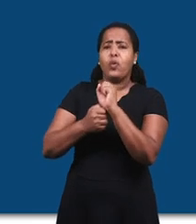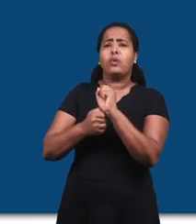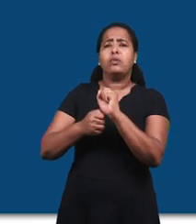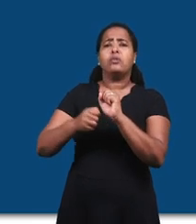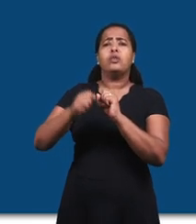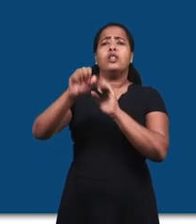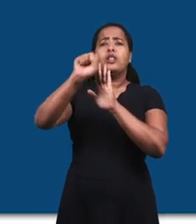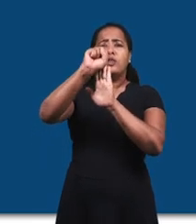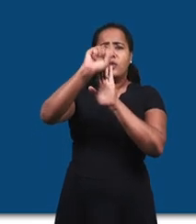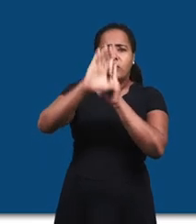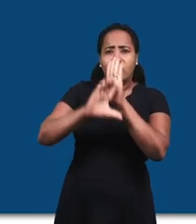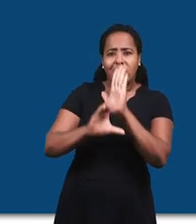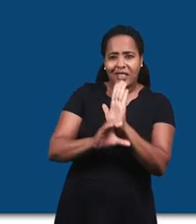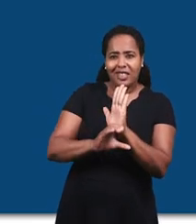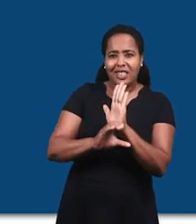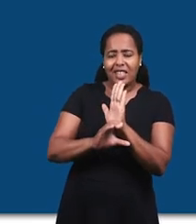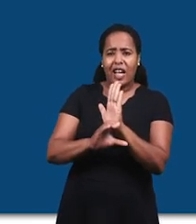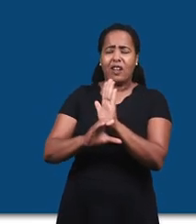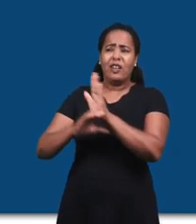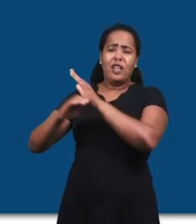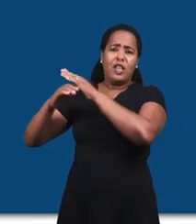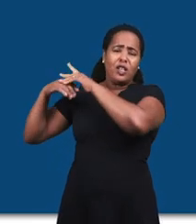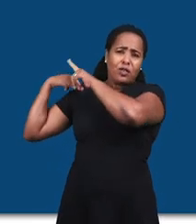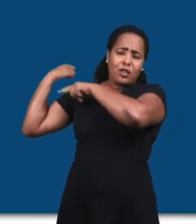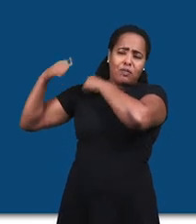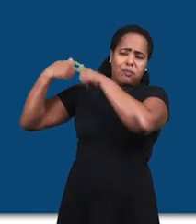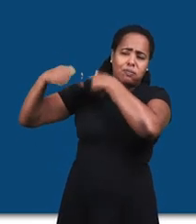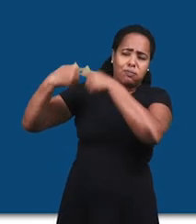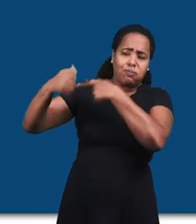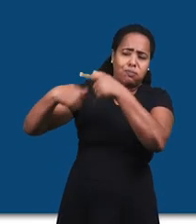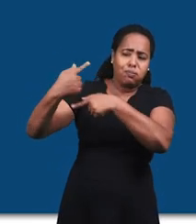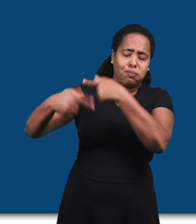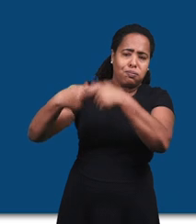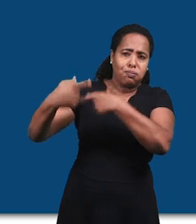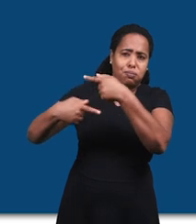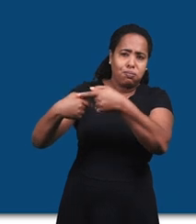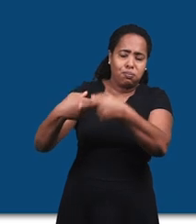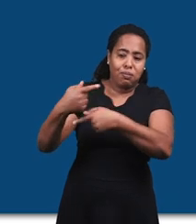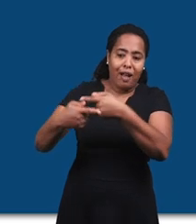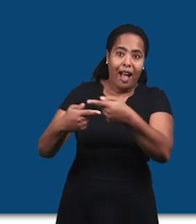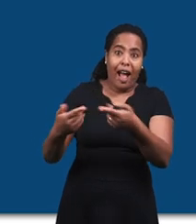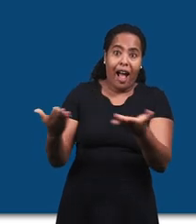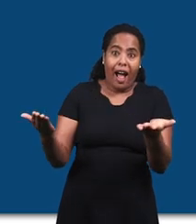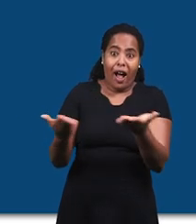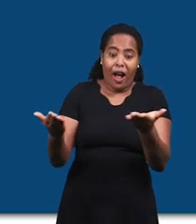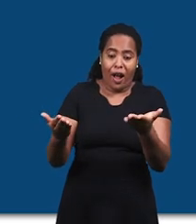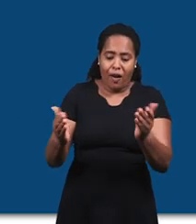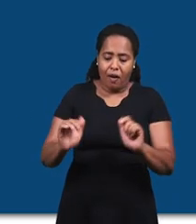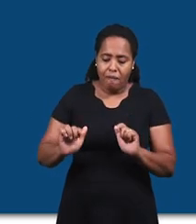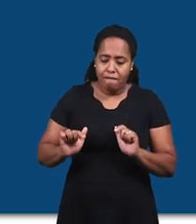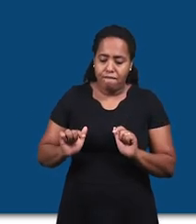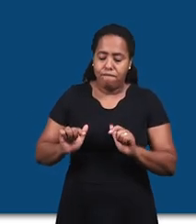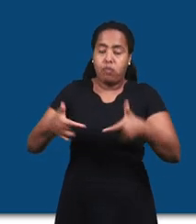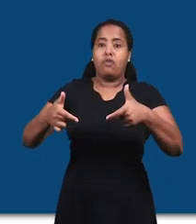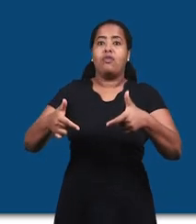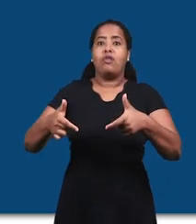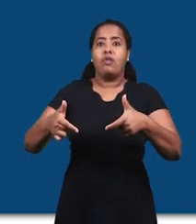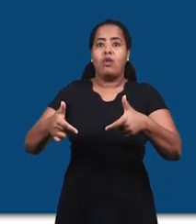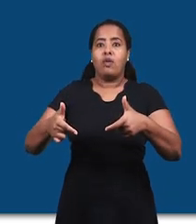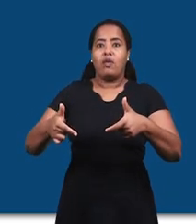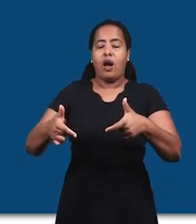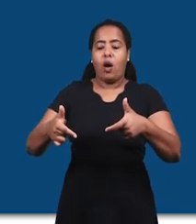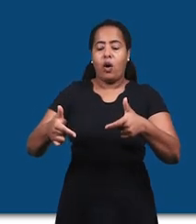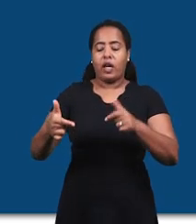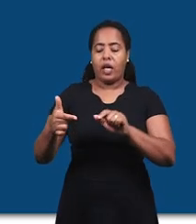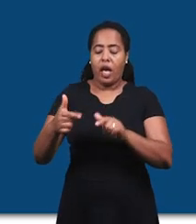tous les siècles et en toutes les générations et qui maintenant a été manifesté à ses